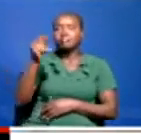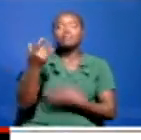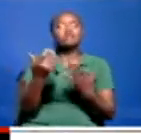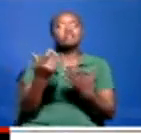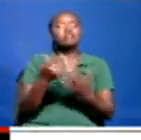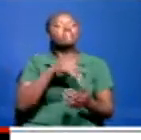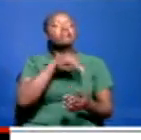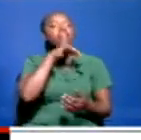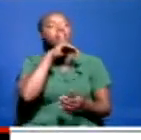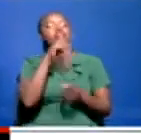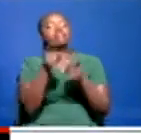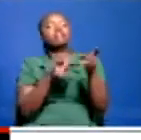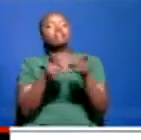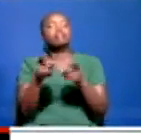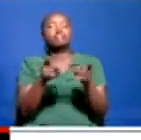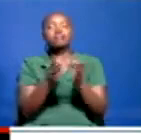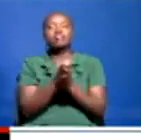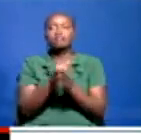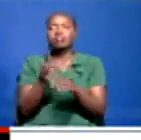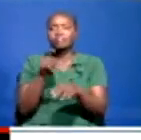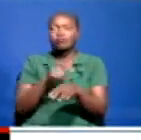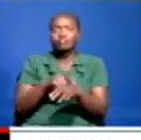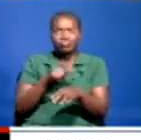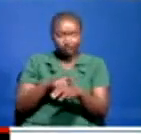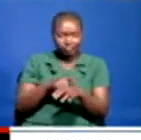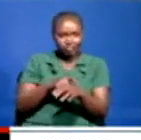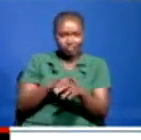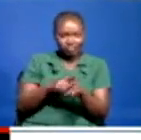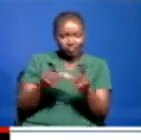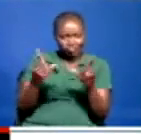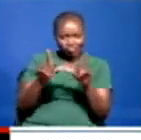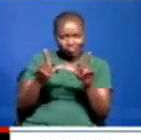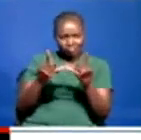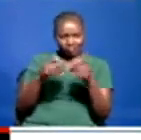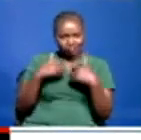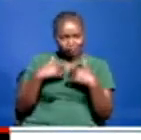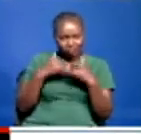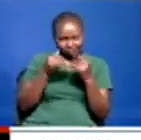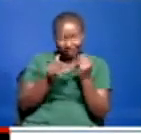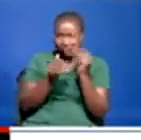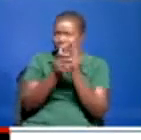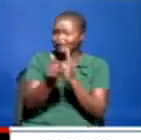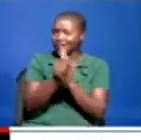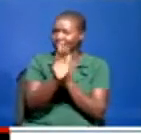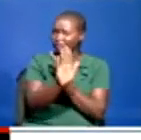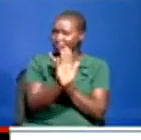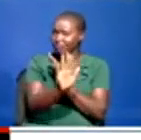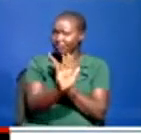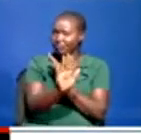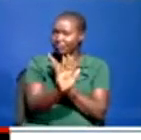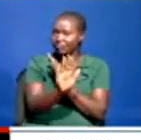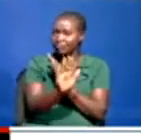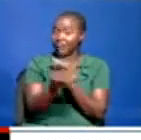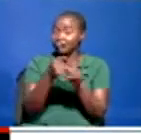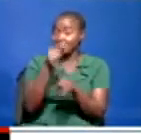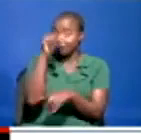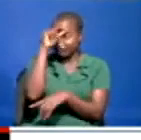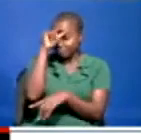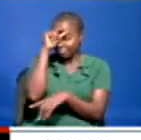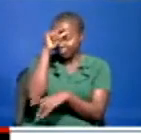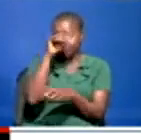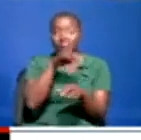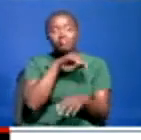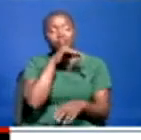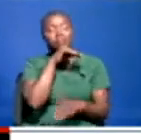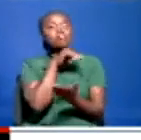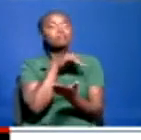ya baba. Wakati umepata cheti cha jitihada kutoka kwa serikali ya Raila